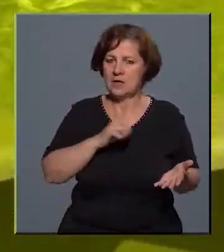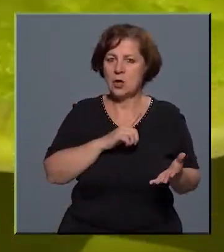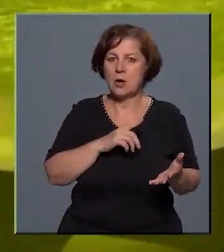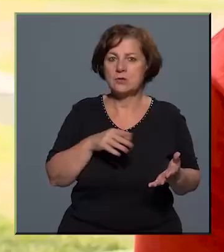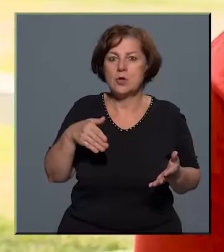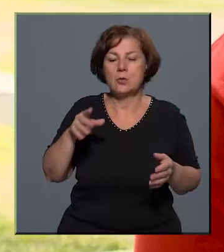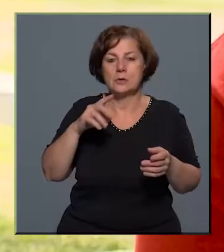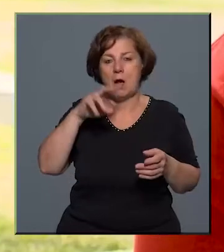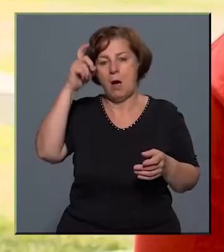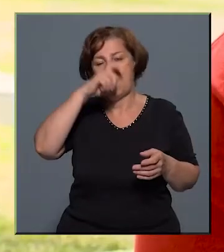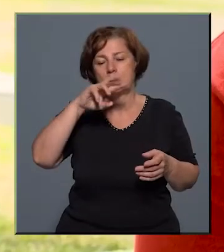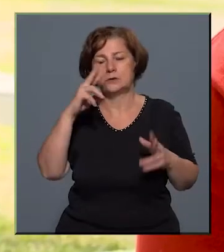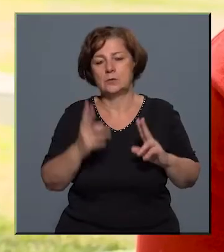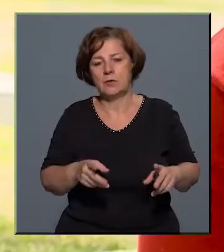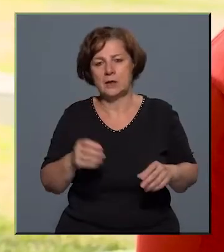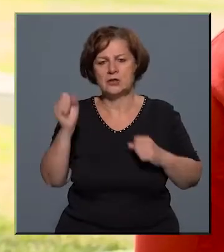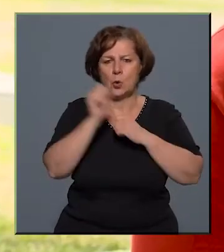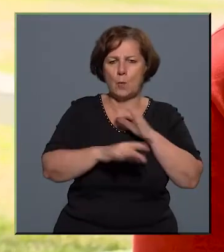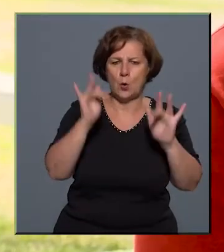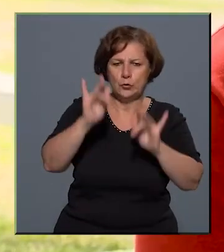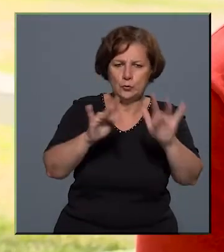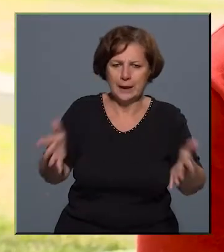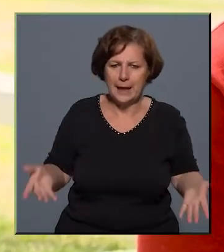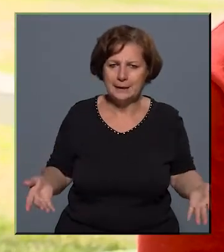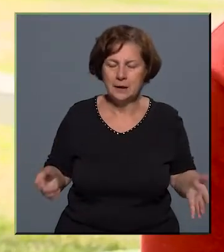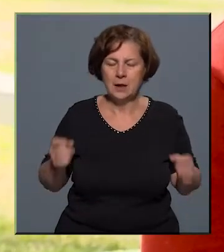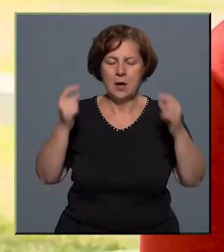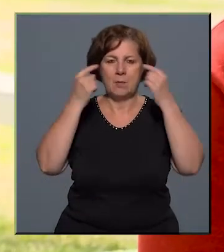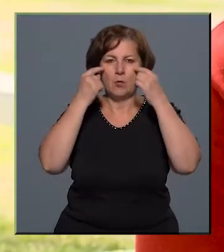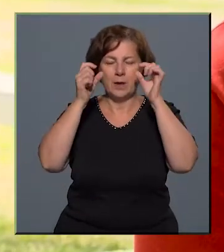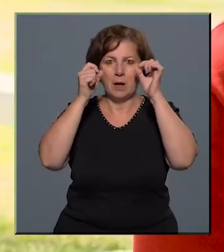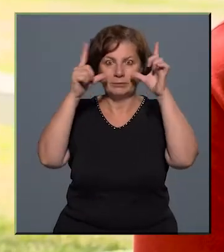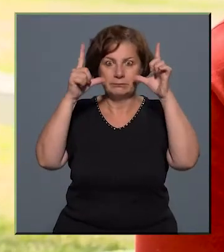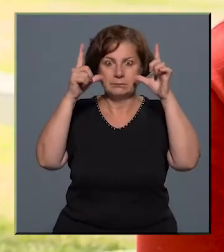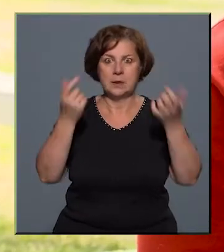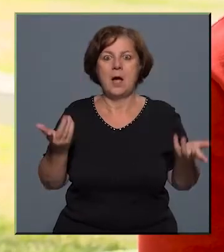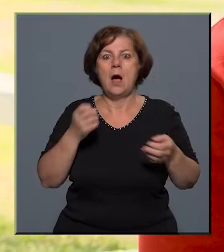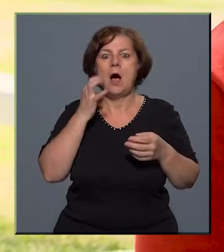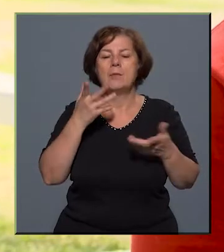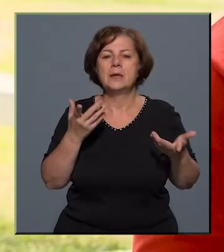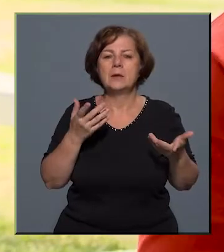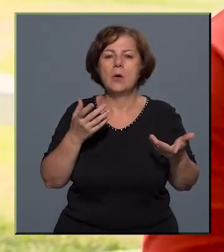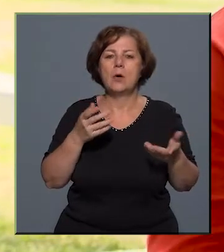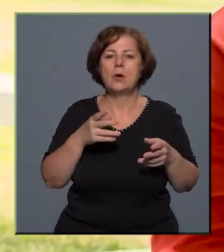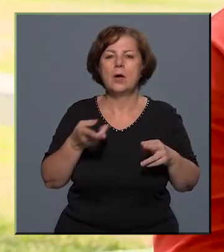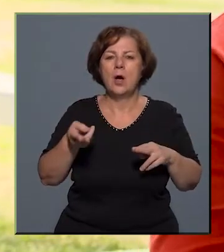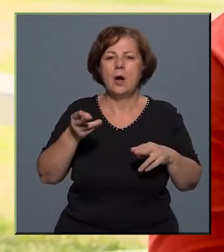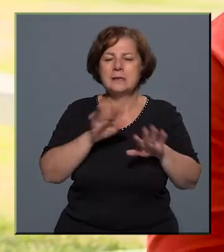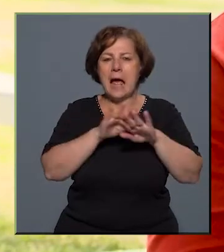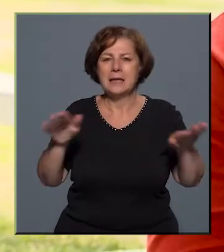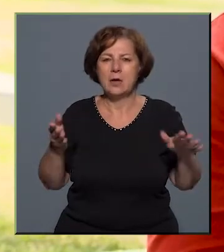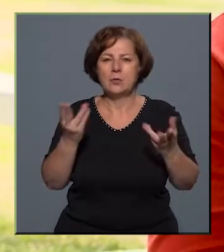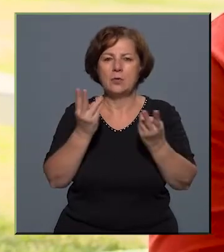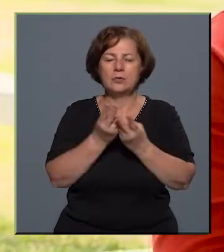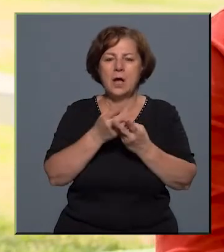azt, hogy a kutya rosszul van, amikor már valóságos komoly tünetek vannak, amikor ugye a pupilla tágul, amikor ugye az